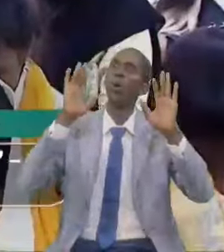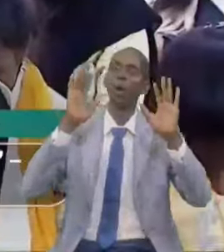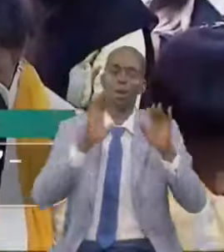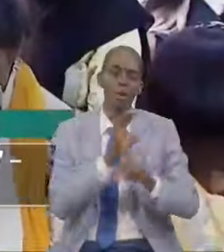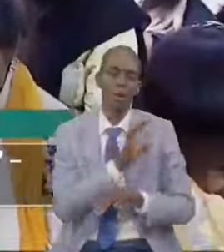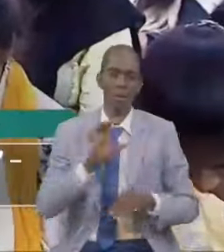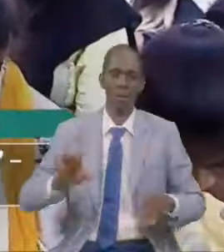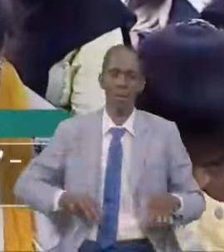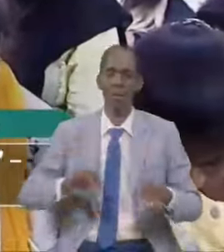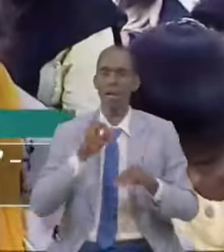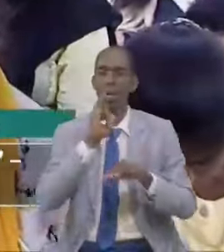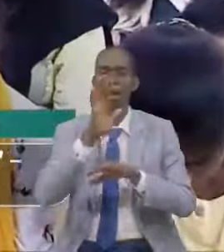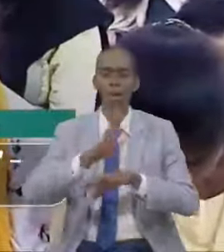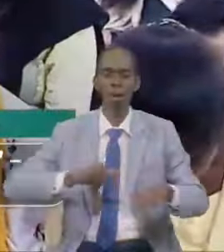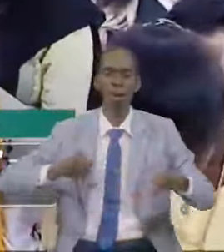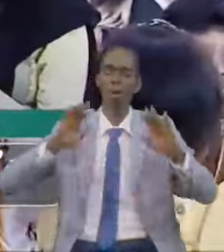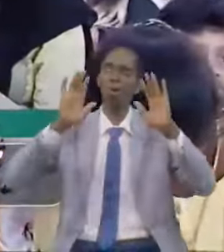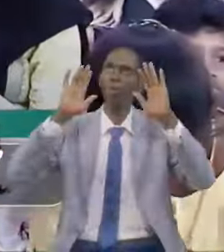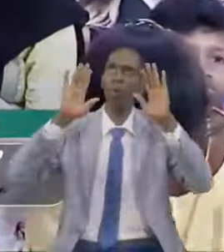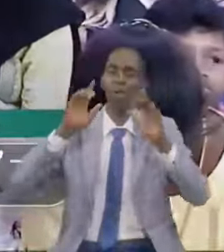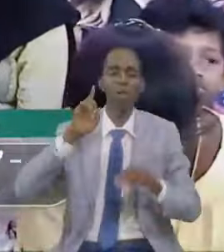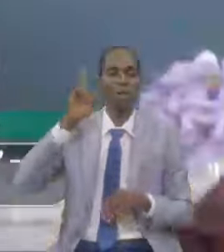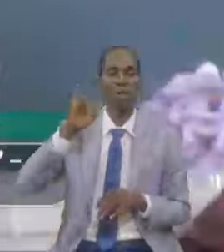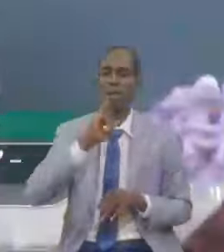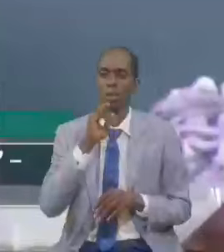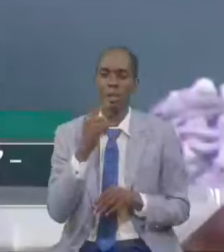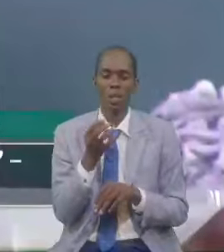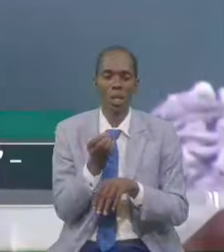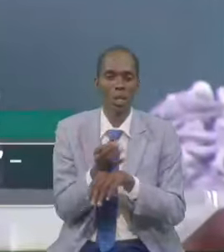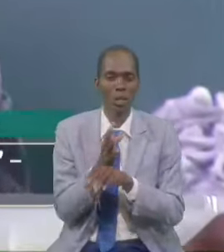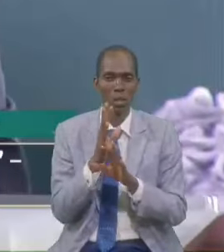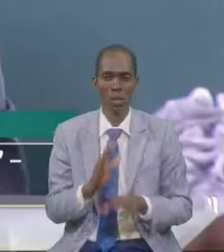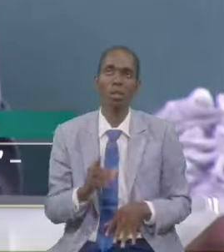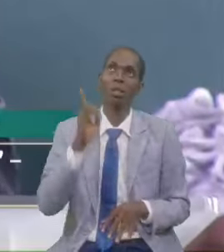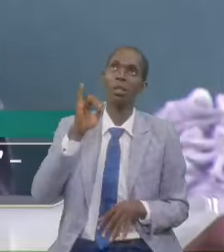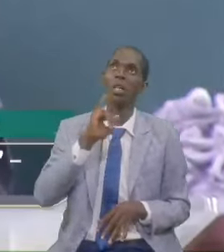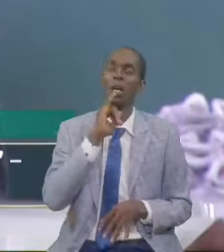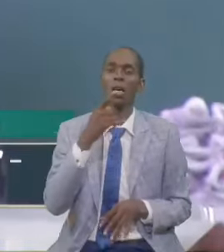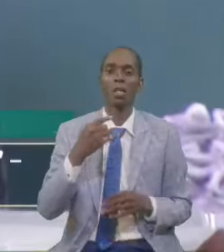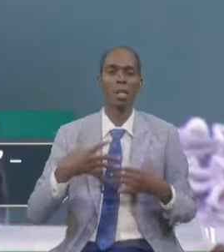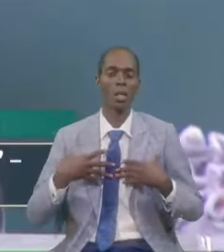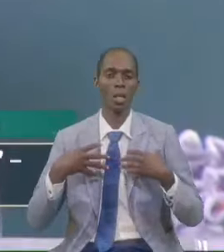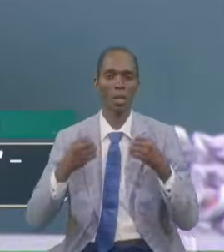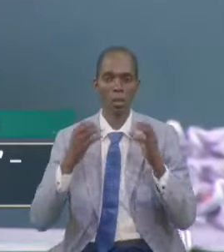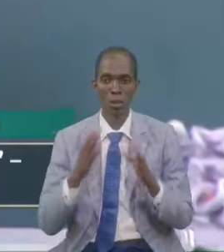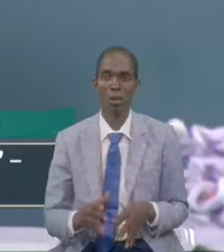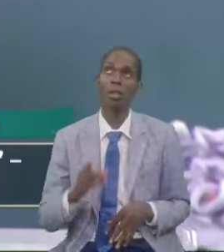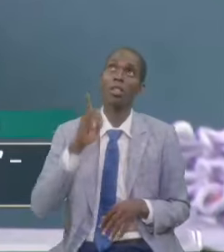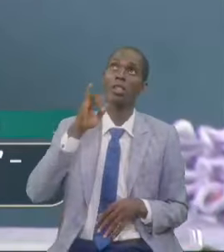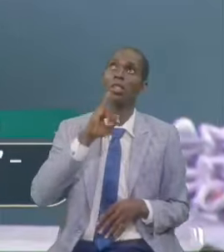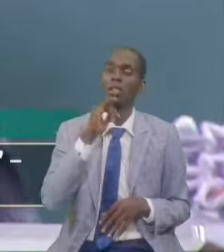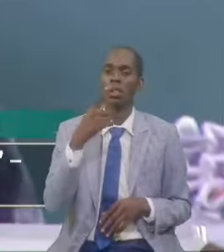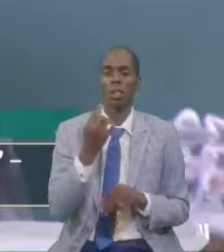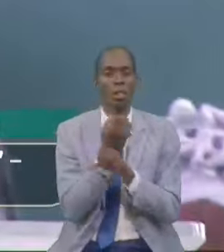aashrayakaradani pilichar. He is counselor. Aina aalochana karta. He is healer. Aina swastha parichevadu. He is savior. Aina rakshakudu. He